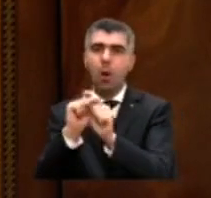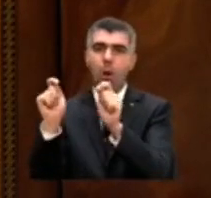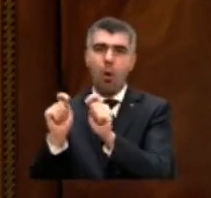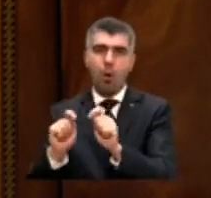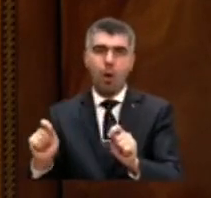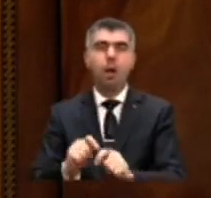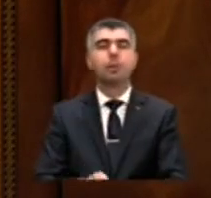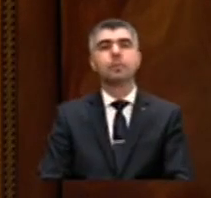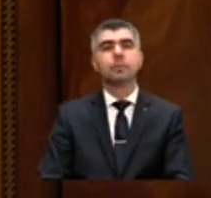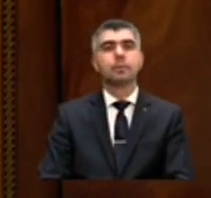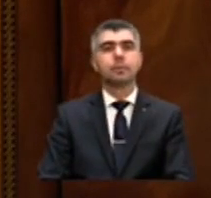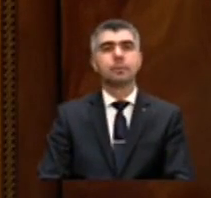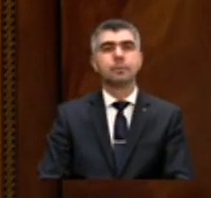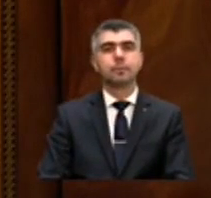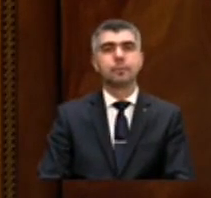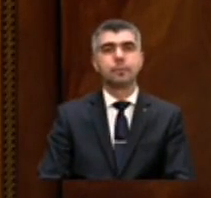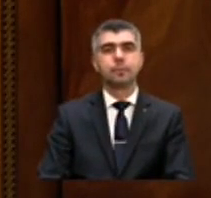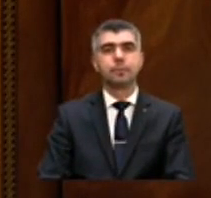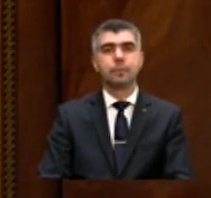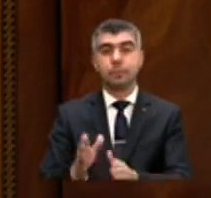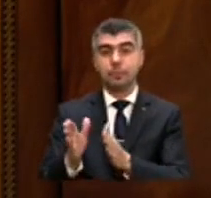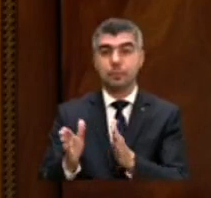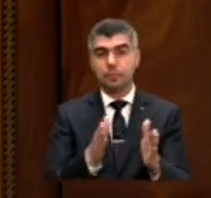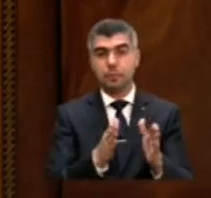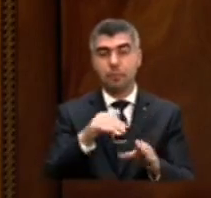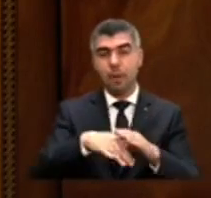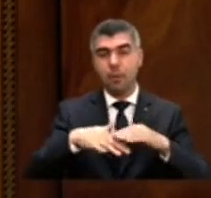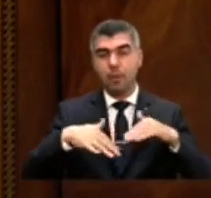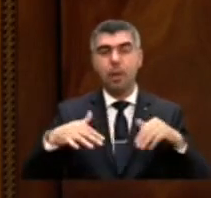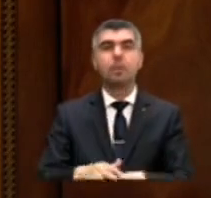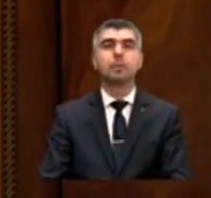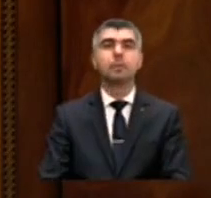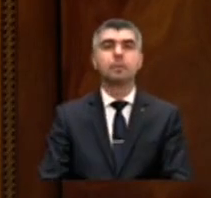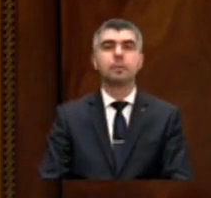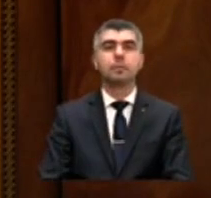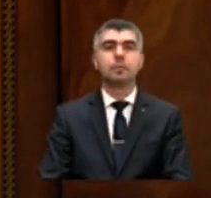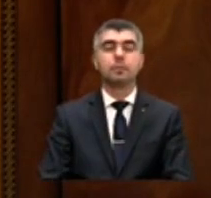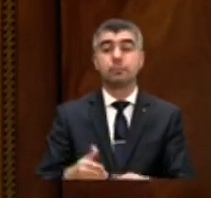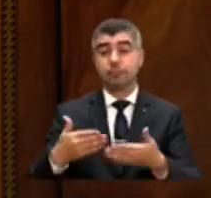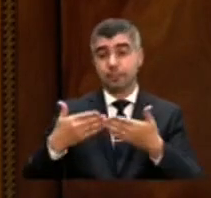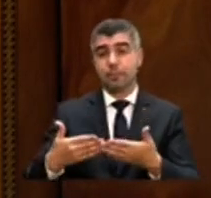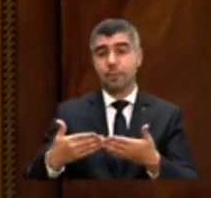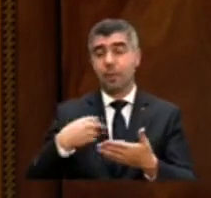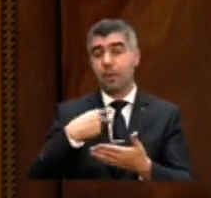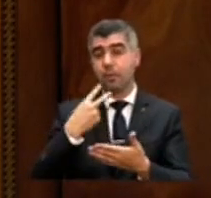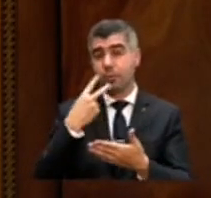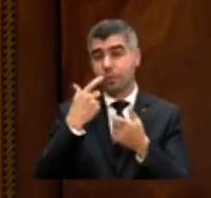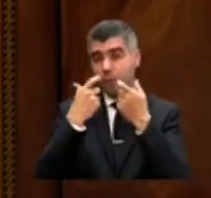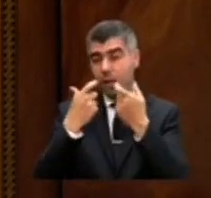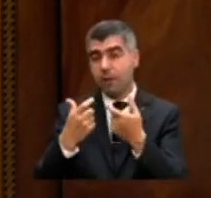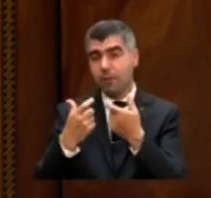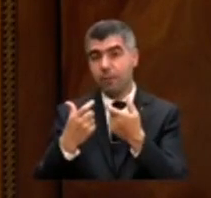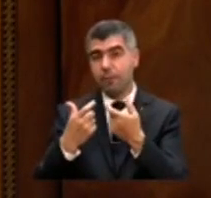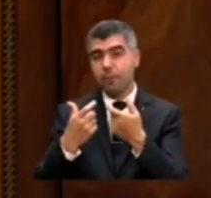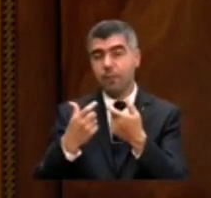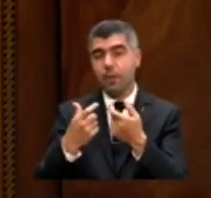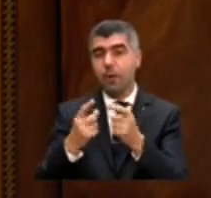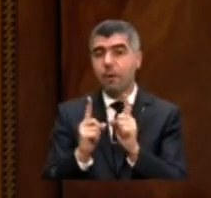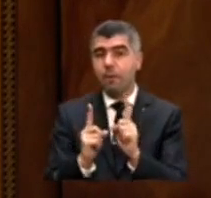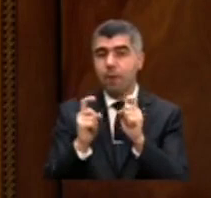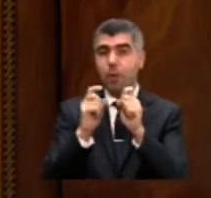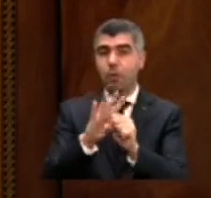مهني. حضرة سيدة السادة، لقد أثبتت الأزمة كما أثبتت اختبار